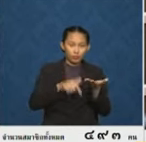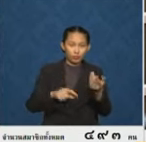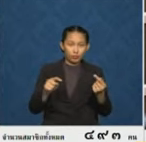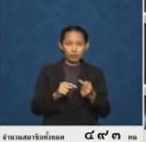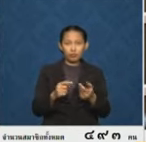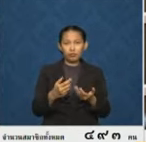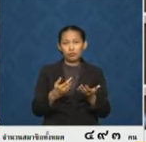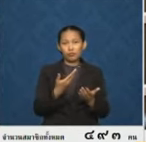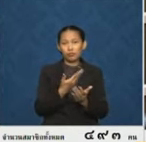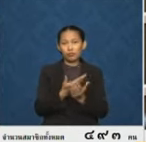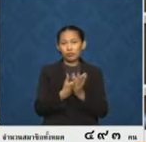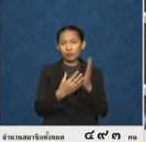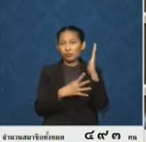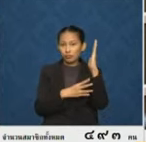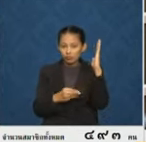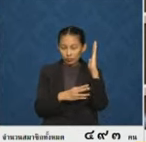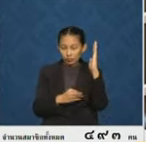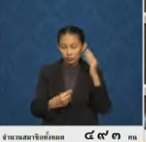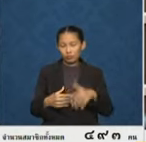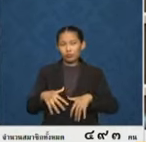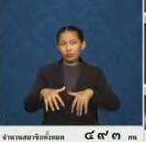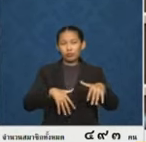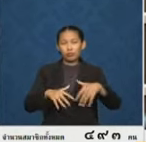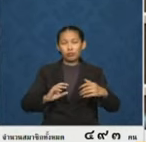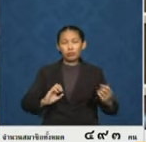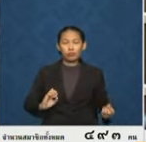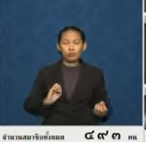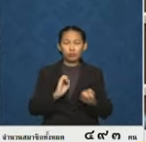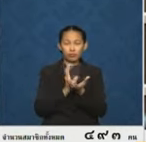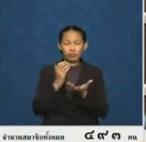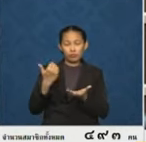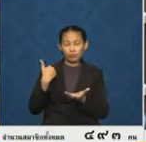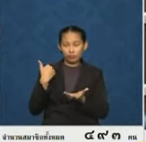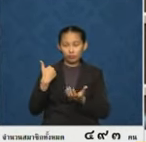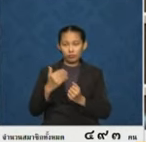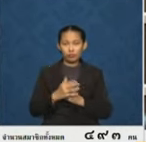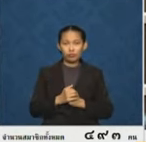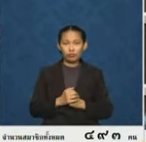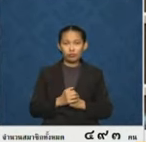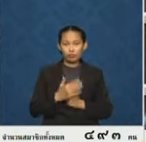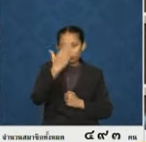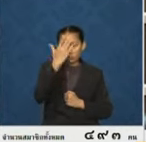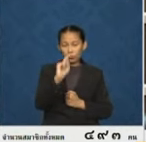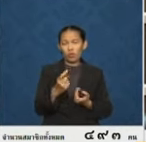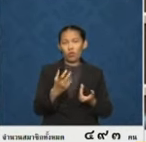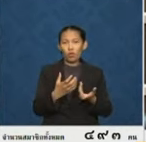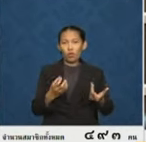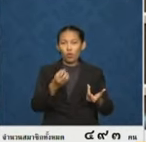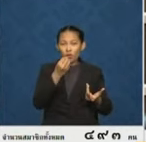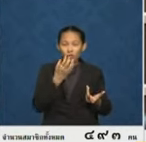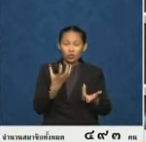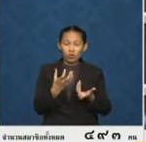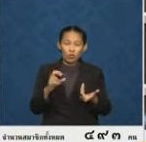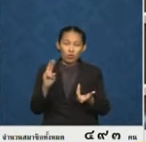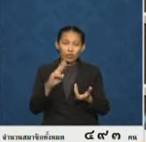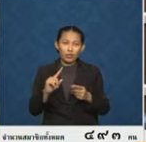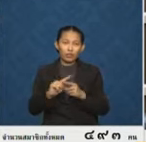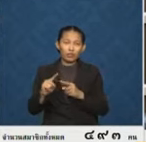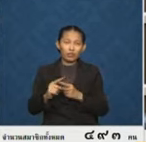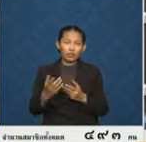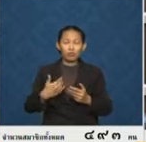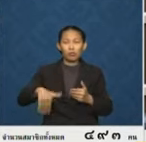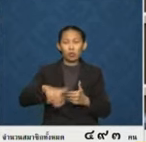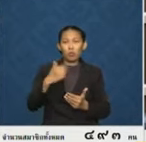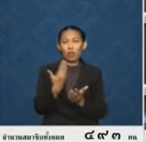สำปะหลังพี่น้องเกษตรกรได้รับกได้รับผลกระทบอย่างมากเพราะของกินของใช้ในชีวิตประจำวันทุกอย่าง